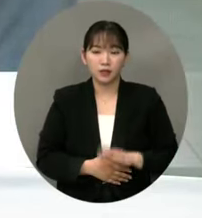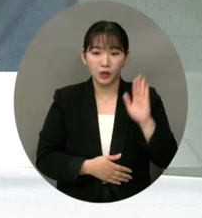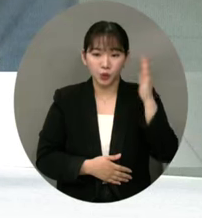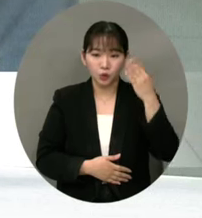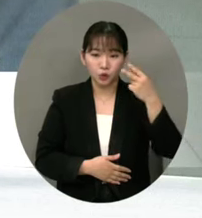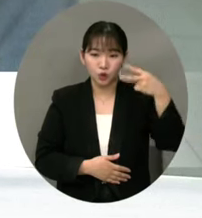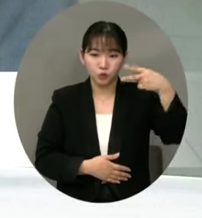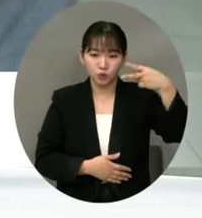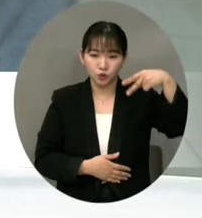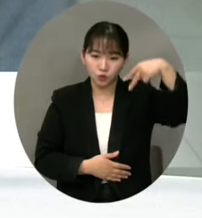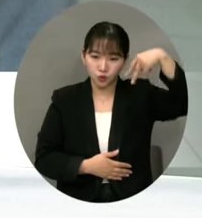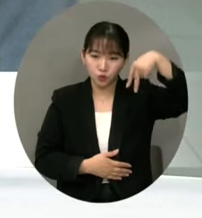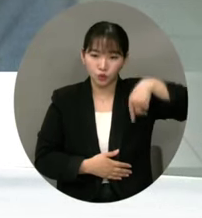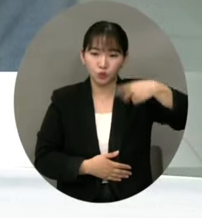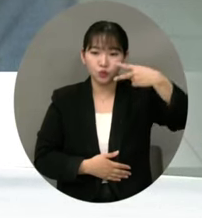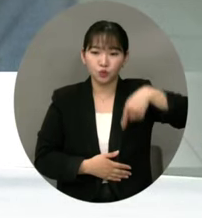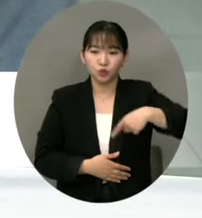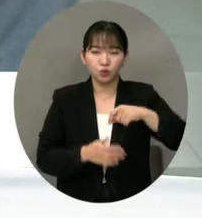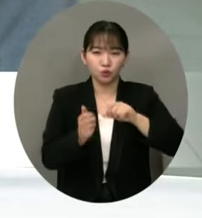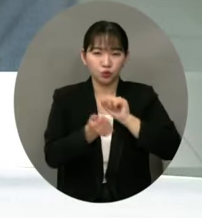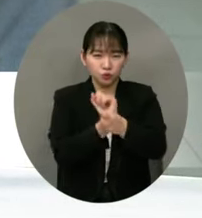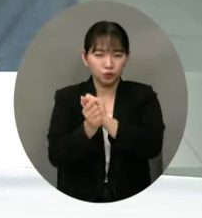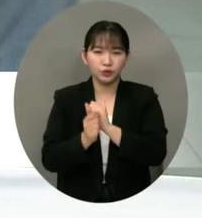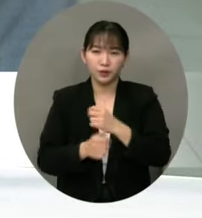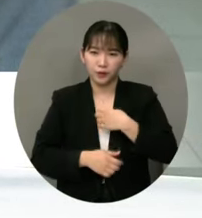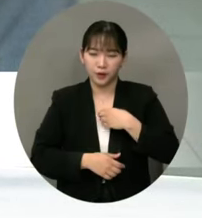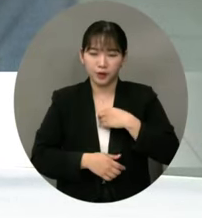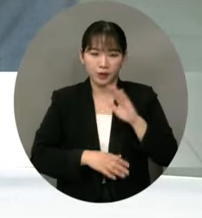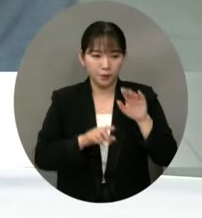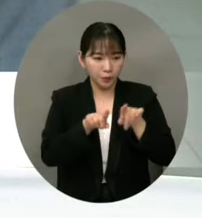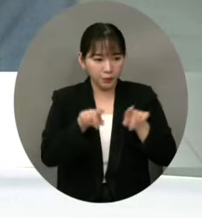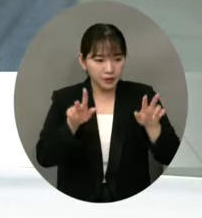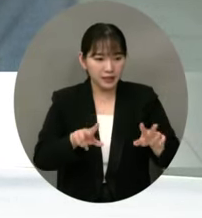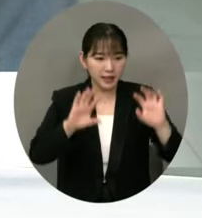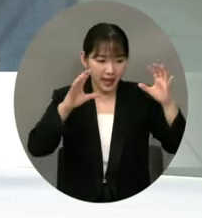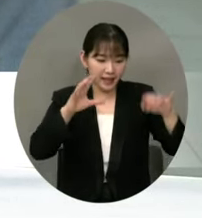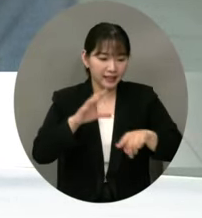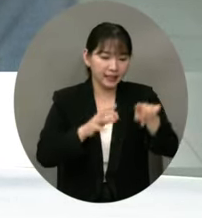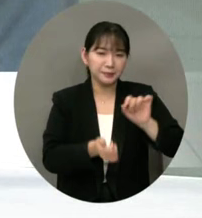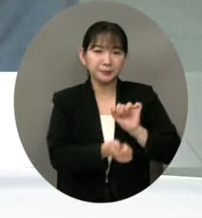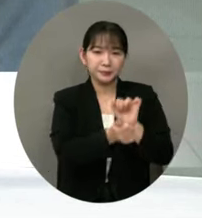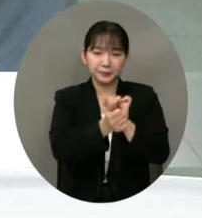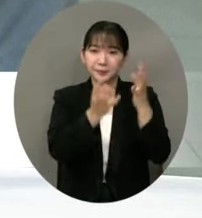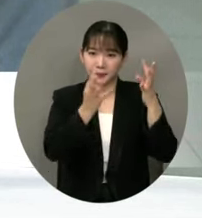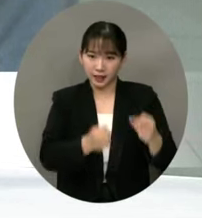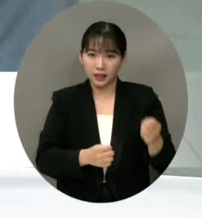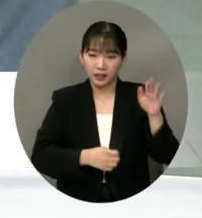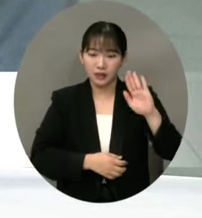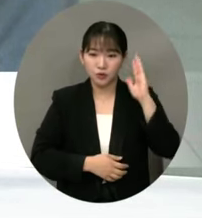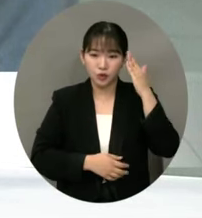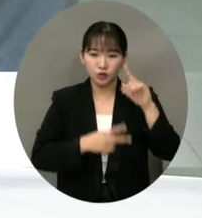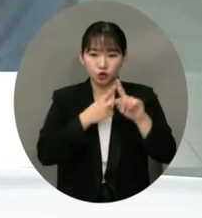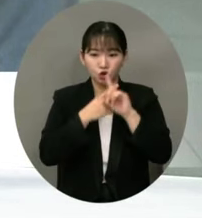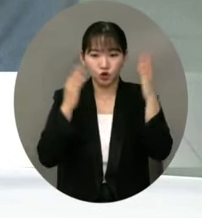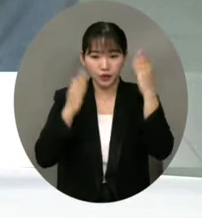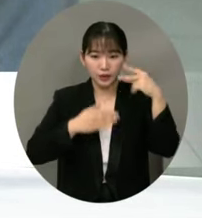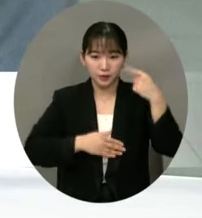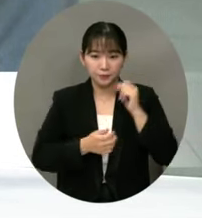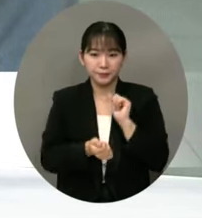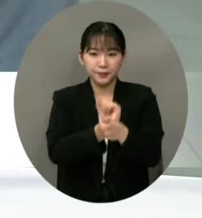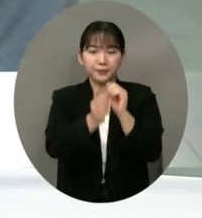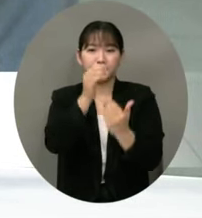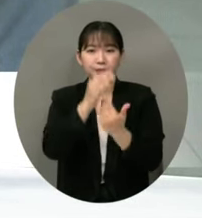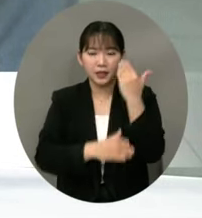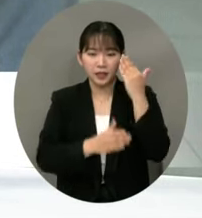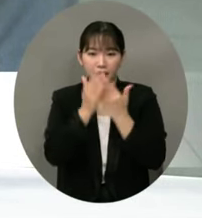요즘 수두가 유행 조짐을 보이고 있습니다. 주로 이맘때 영유아 사이에서 발생하는 감염병인데요. 최근 중황색도 감염되는